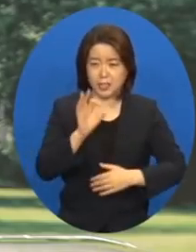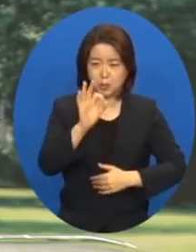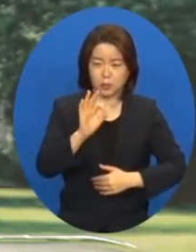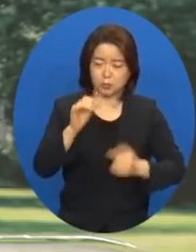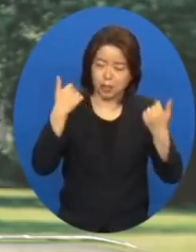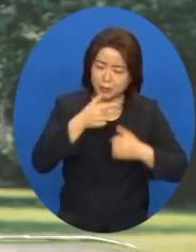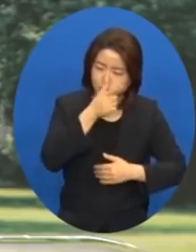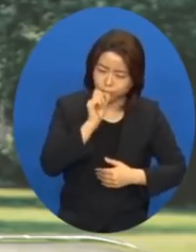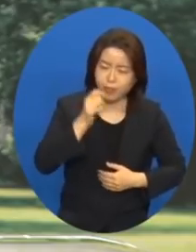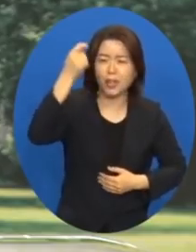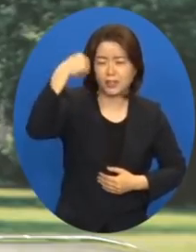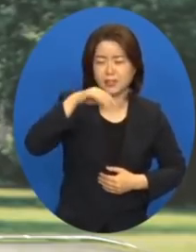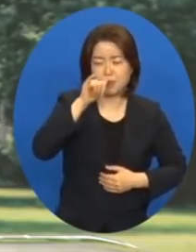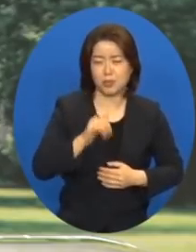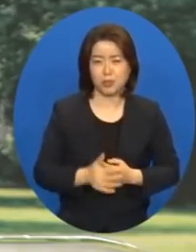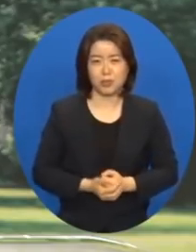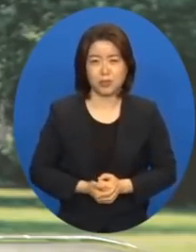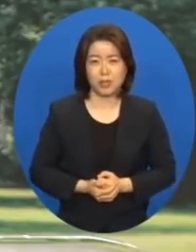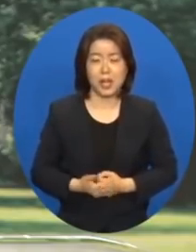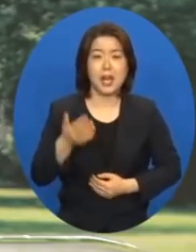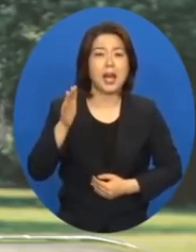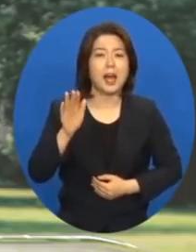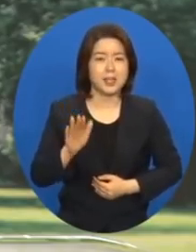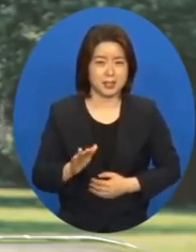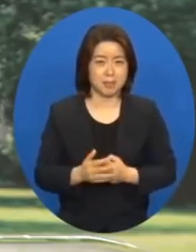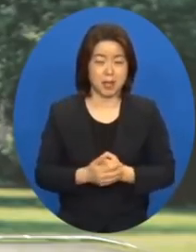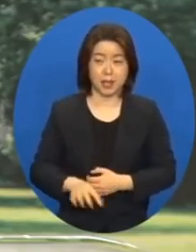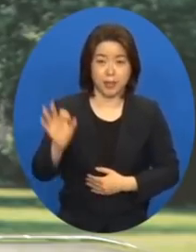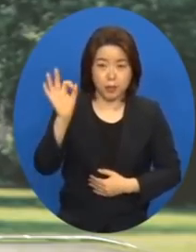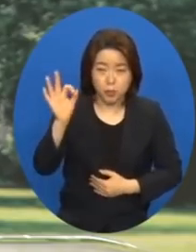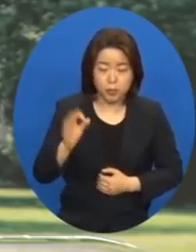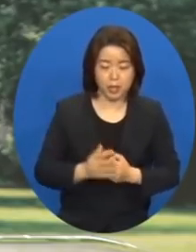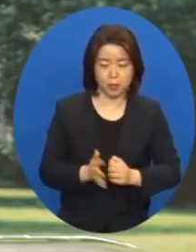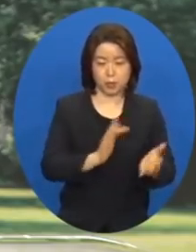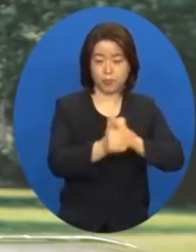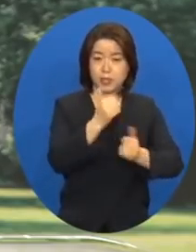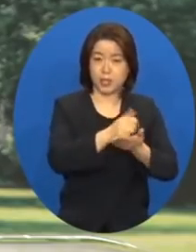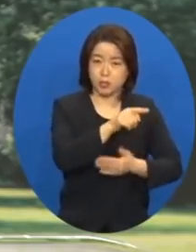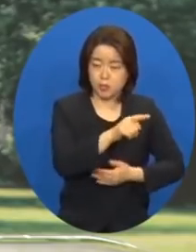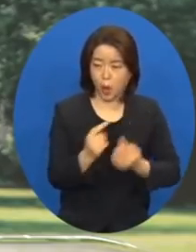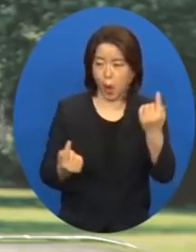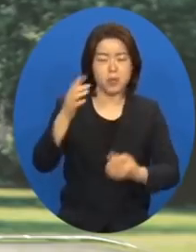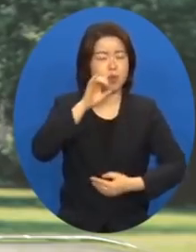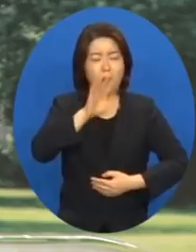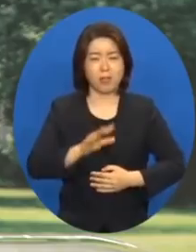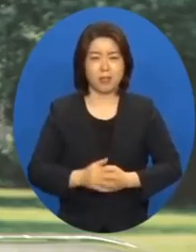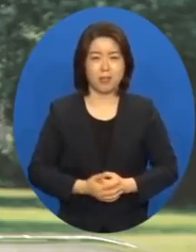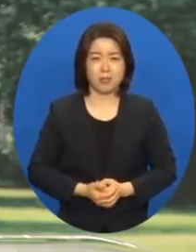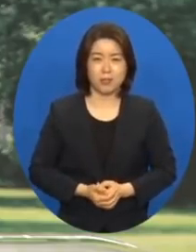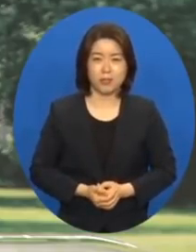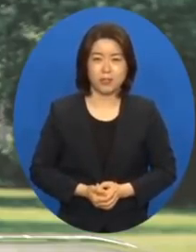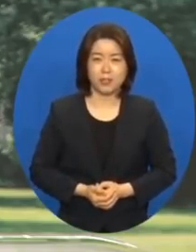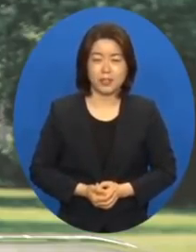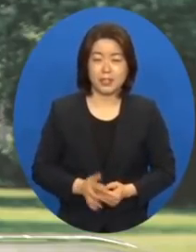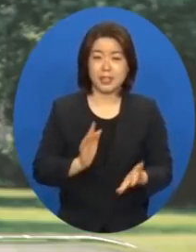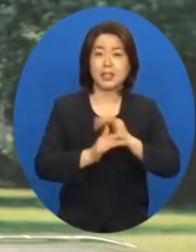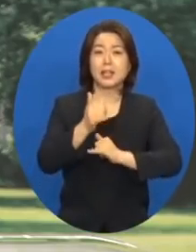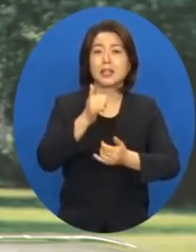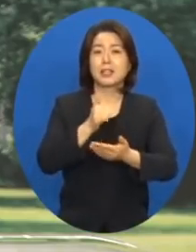부족한 느낌이 들었습니다. 그렇지만 돈하고 예수님하고는 비교가 안 되는 것이었습니다.